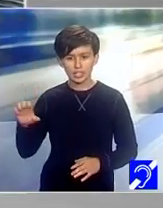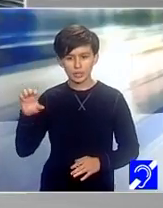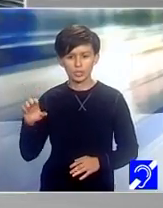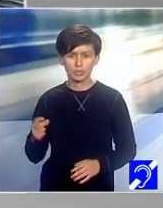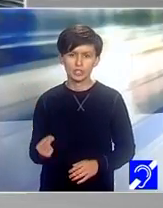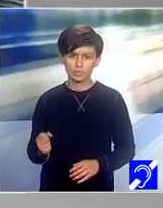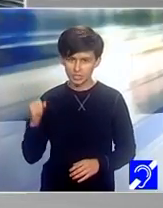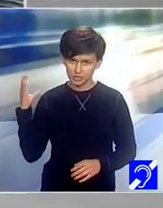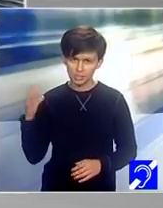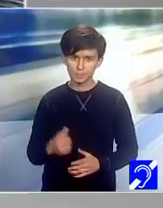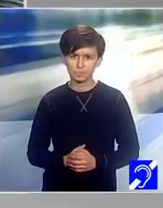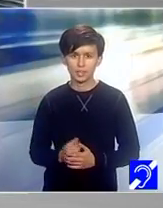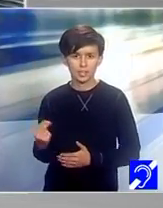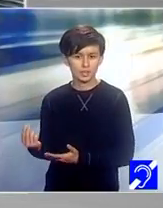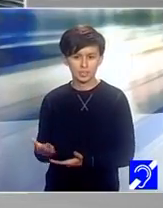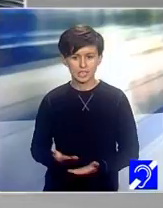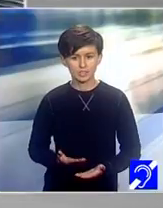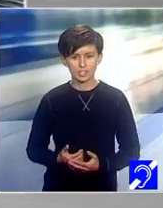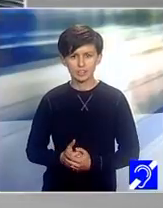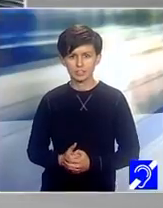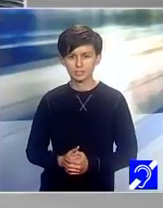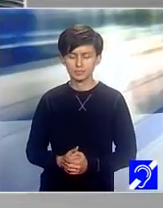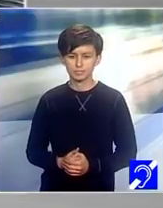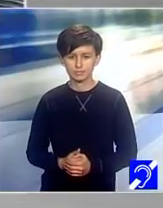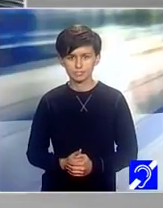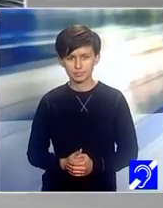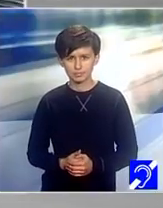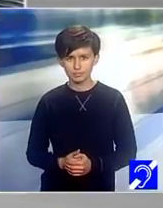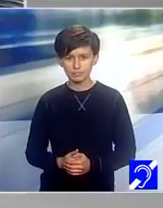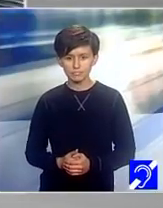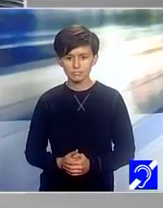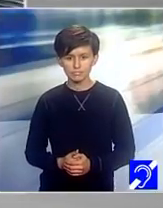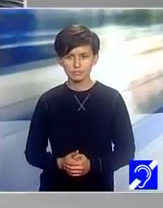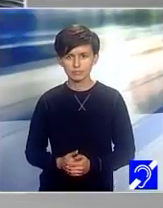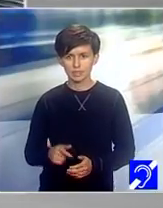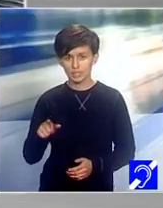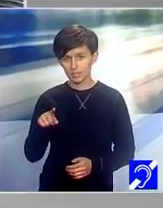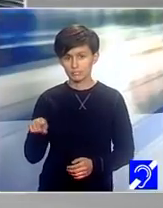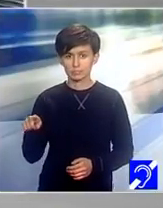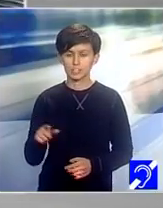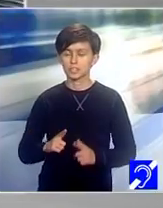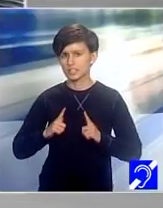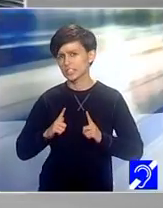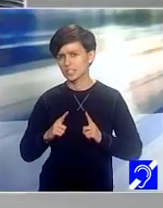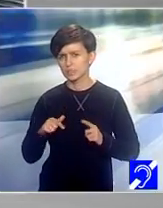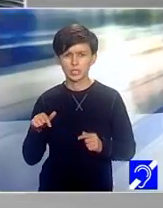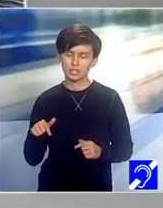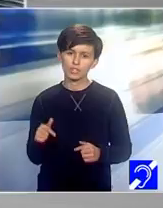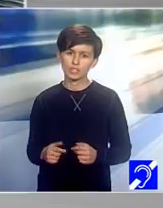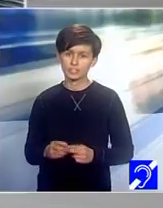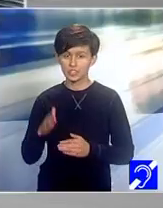Bună ziua, bine ați venit! Bună ziua! Bună ziua! Începem cu domnul Moroșanu. V-ați așteptat la un astfel de